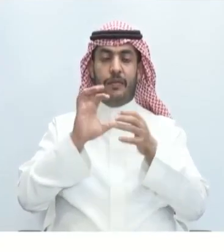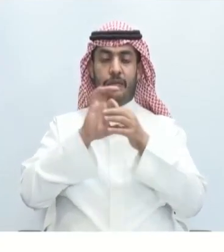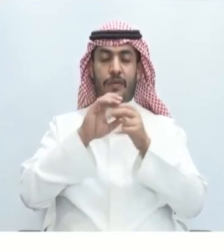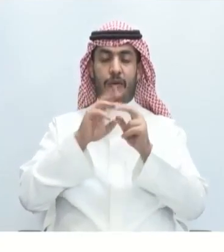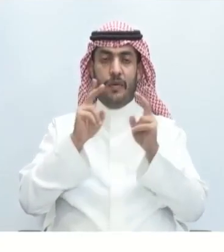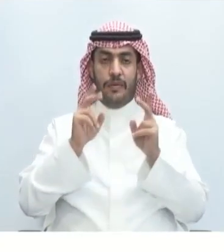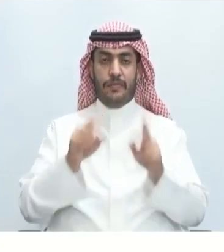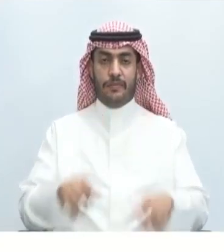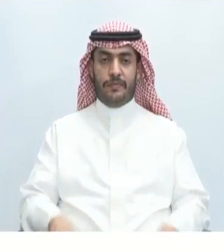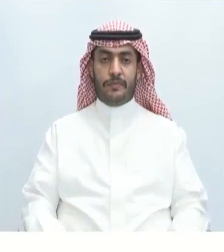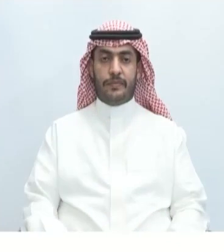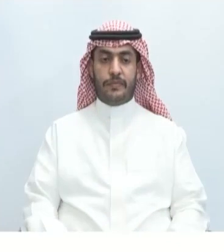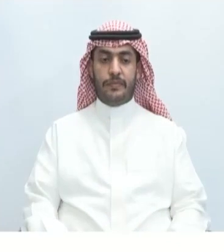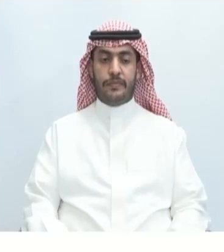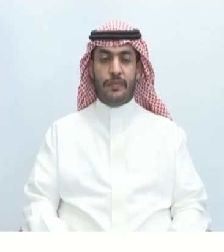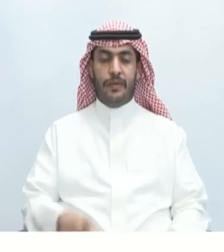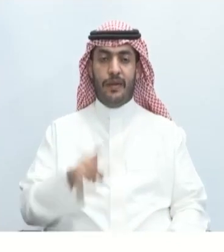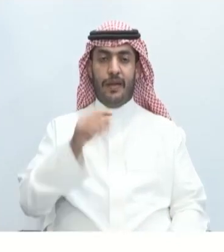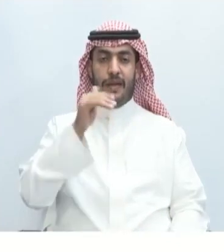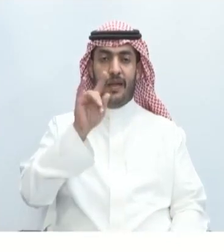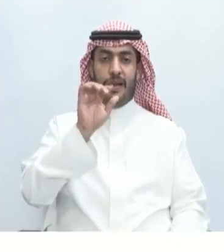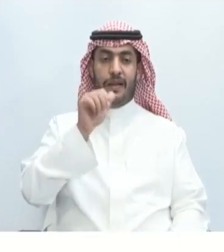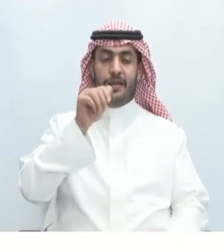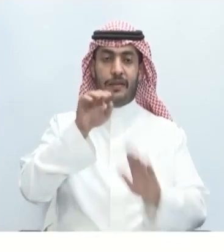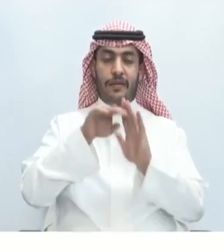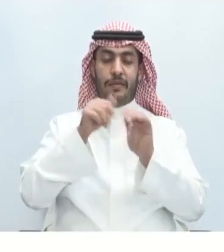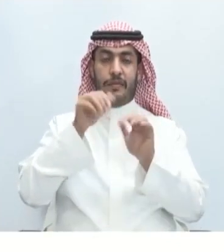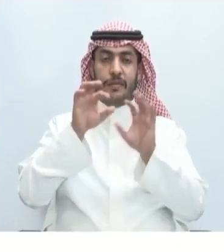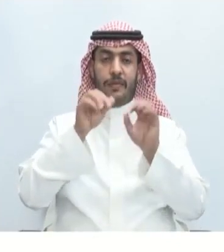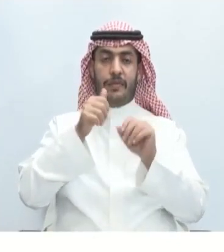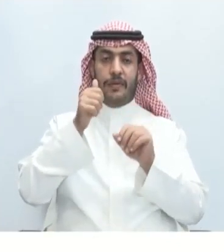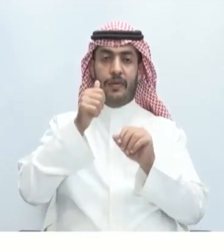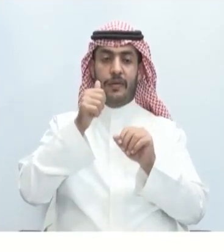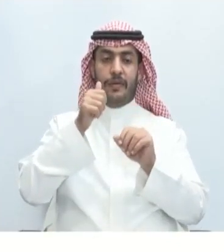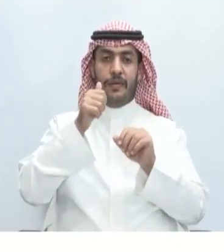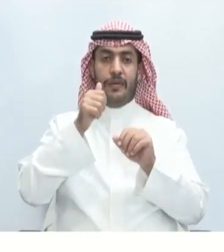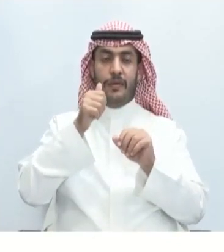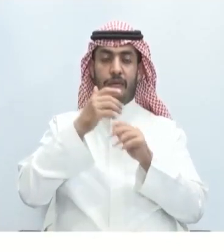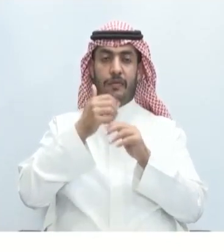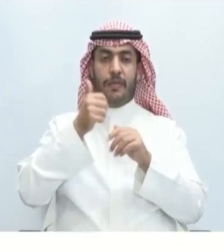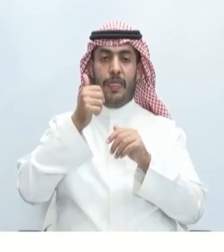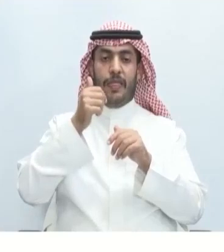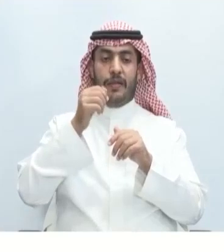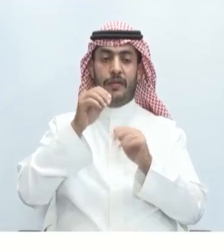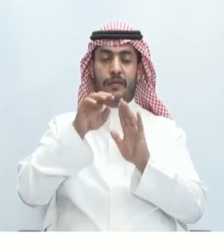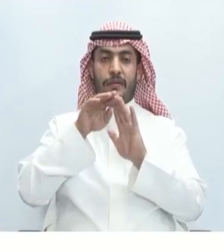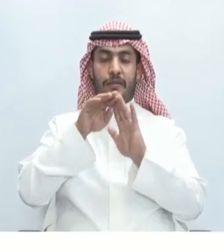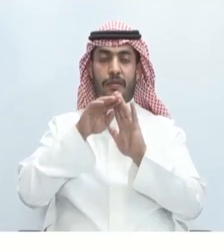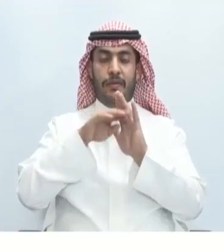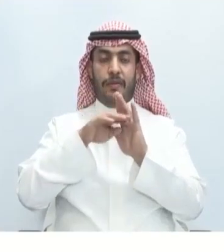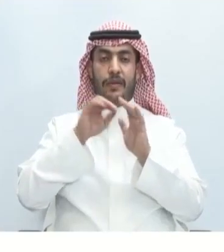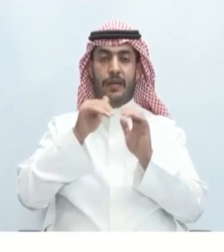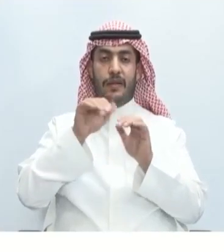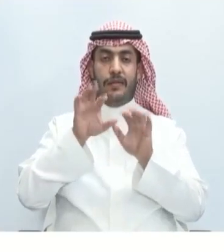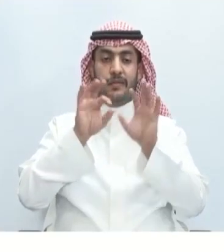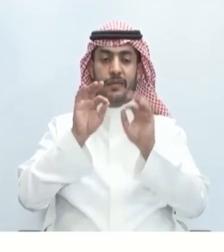بالنوع اذا حددنا هذه الخلايا اذا تتاكد ايضا انها على جي ار جي هذه هي